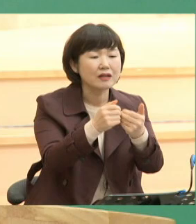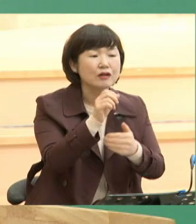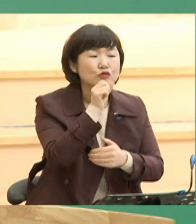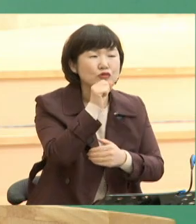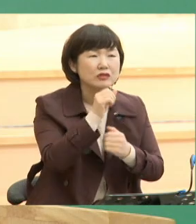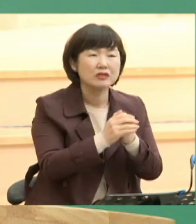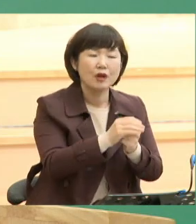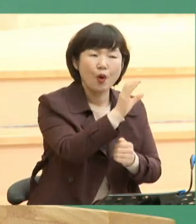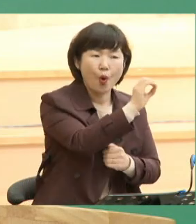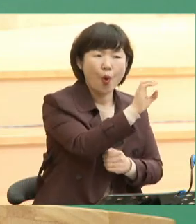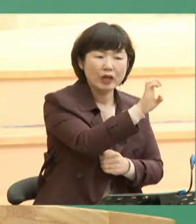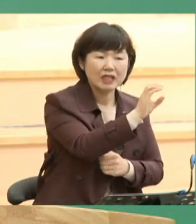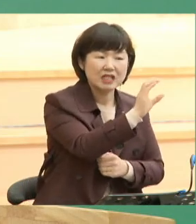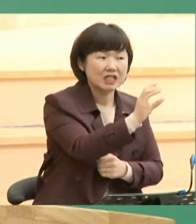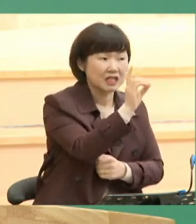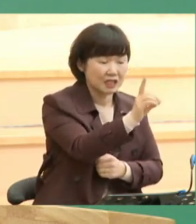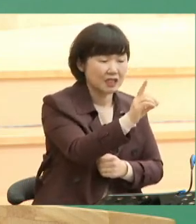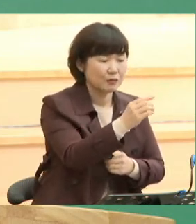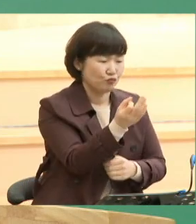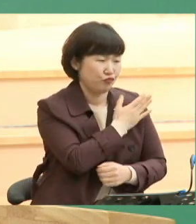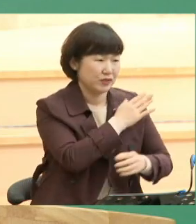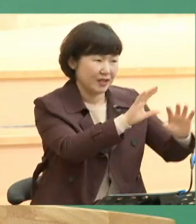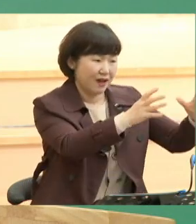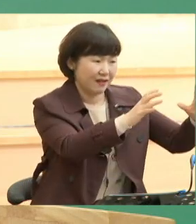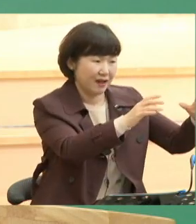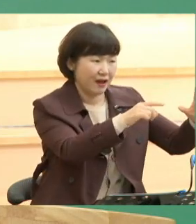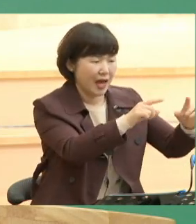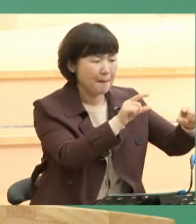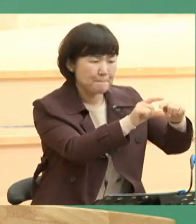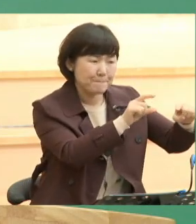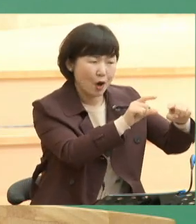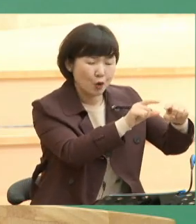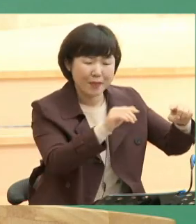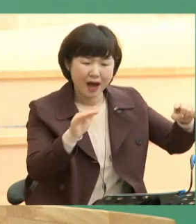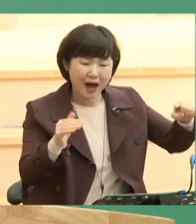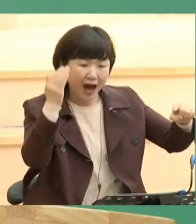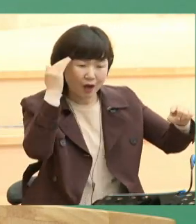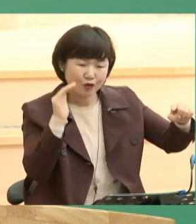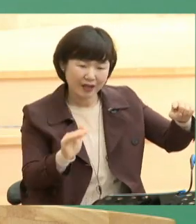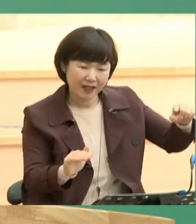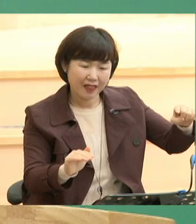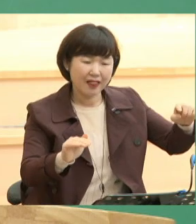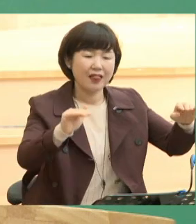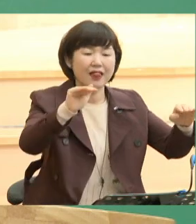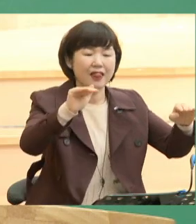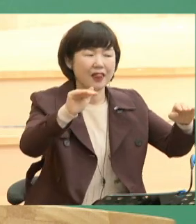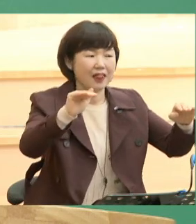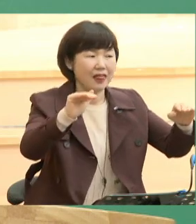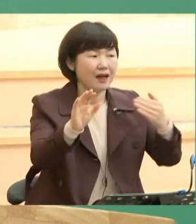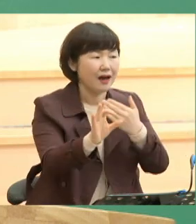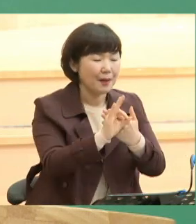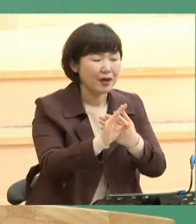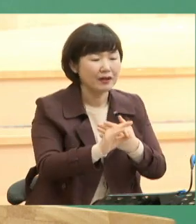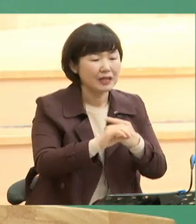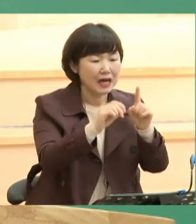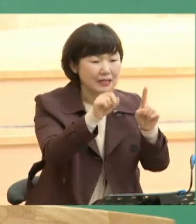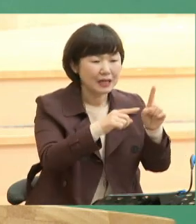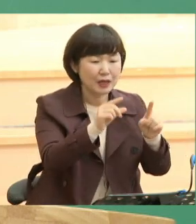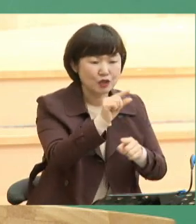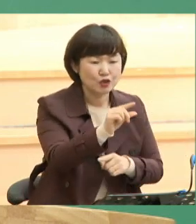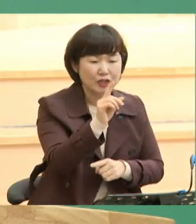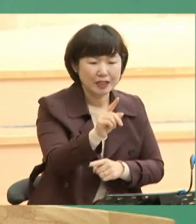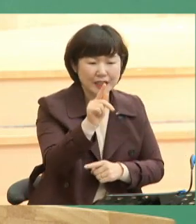선진국 수준 이잖아요 oecd 평균 수준으로 계속 만 되어 저도 실질 gdp 성장이